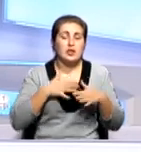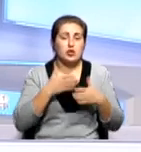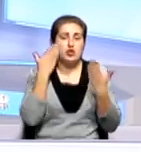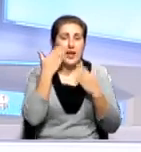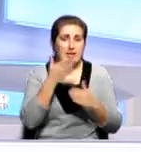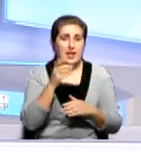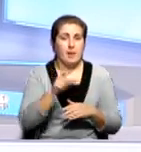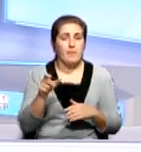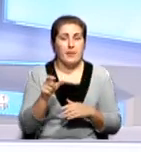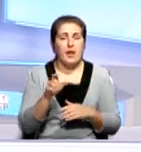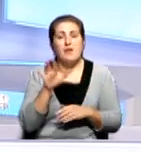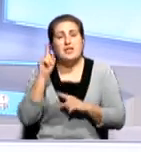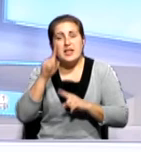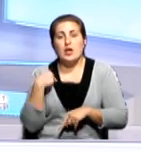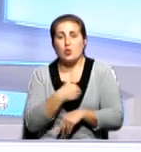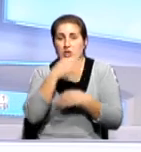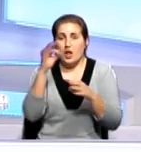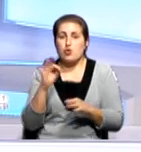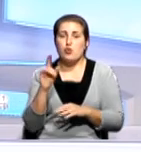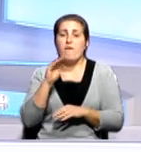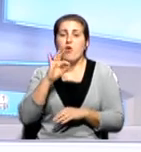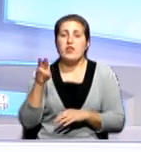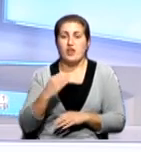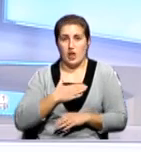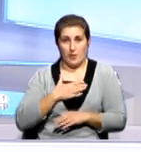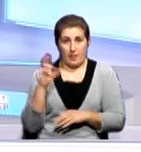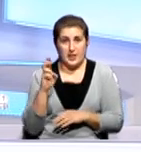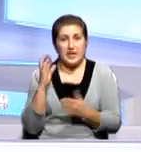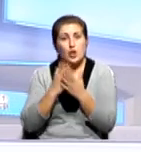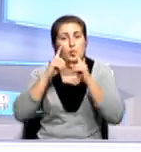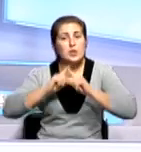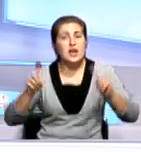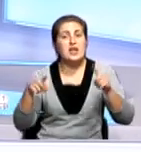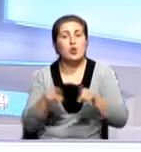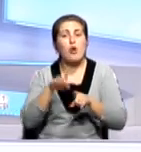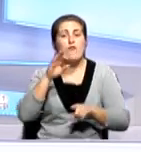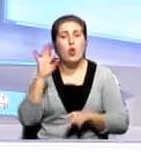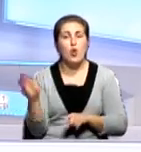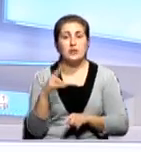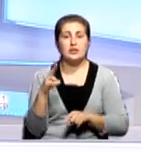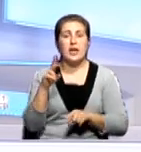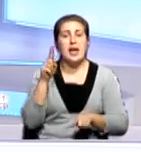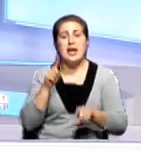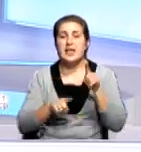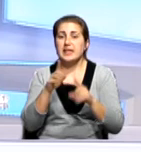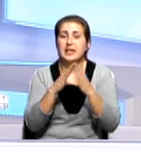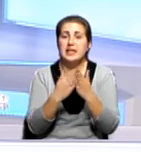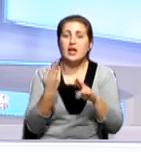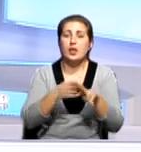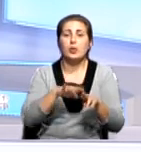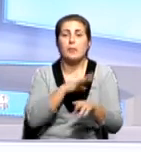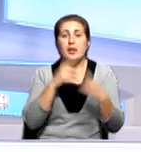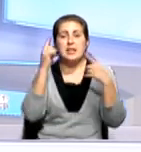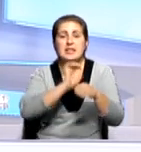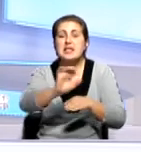вы знаете я хочу сказать что фонде нашего нашей библиотеки есть уникальный такой фонд это редкие книги которые были